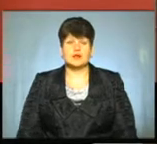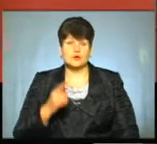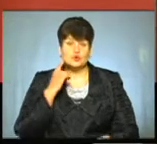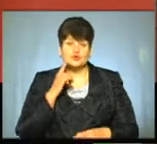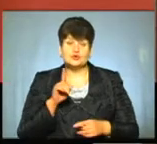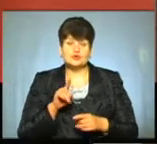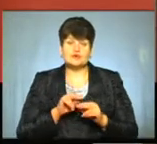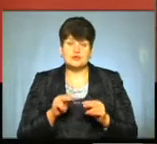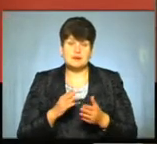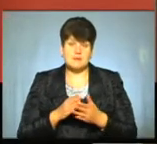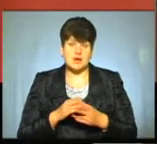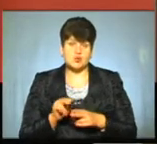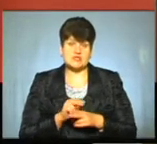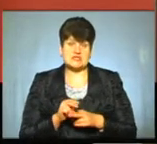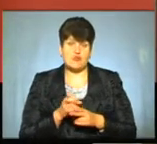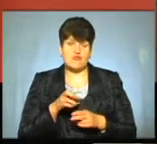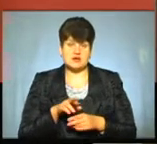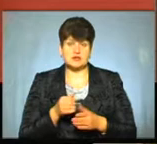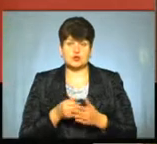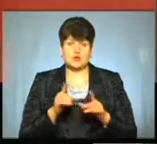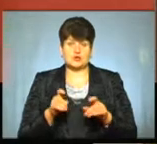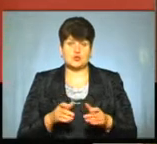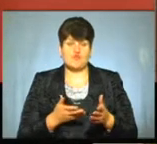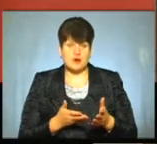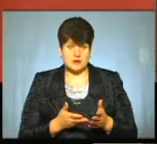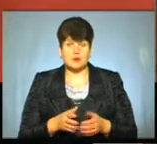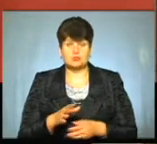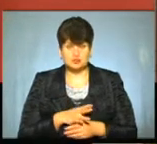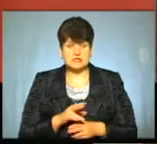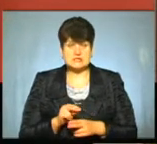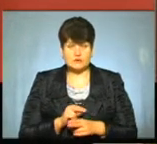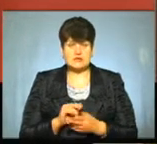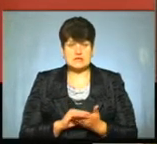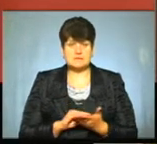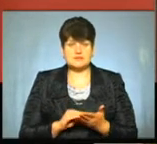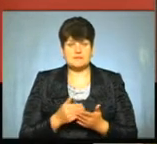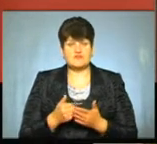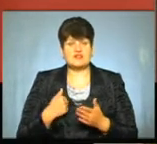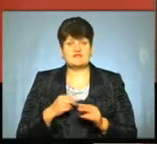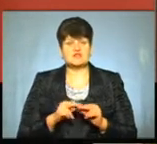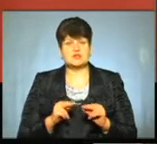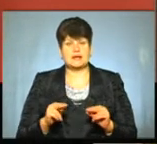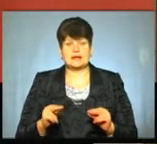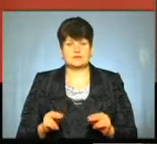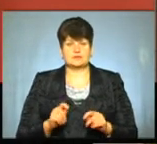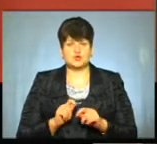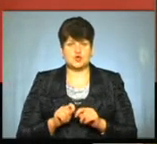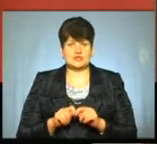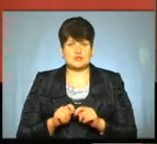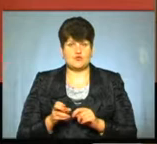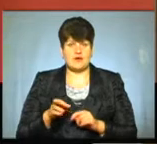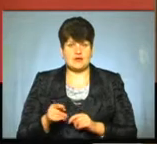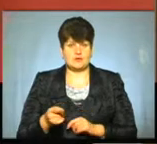Чули, що вчителі також мають зауваження до тестування. Чи були зауваження письмові від вчителів щодо тестування